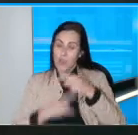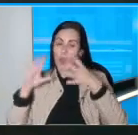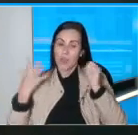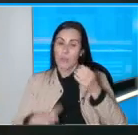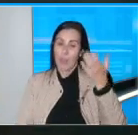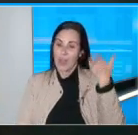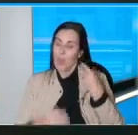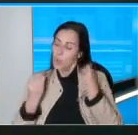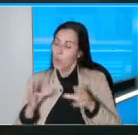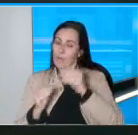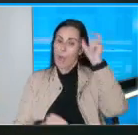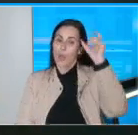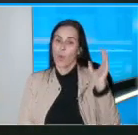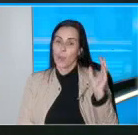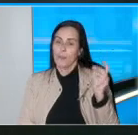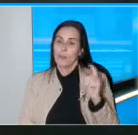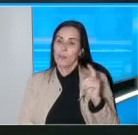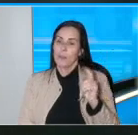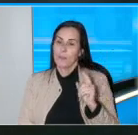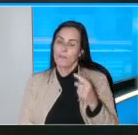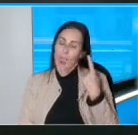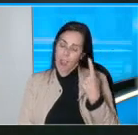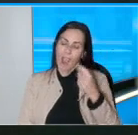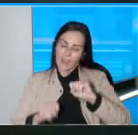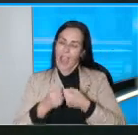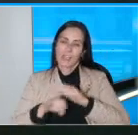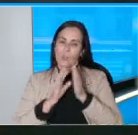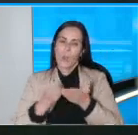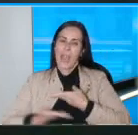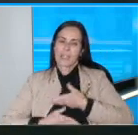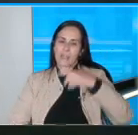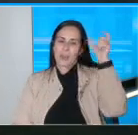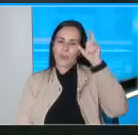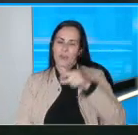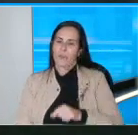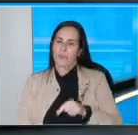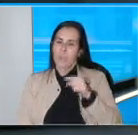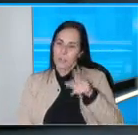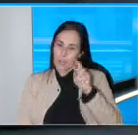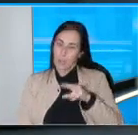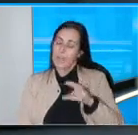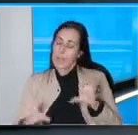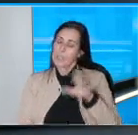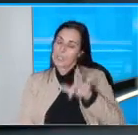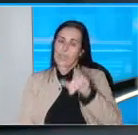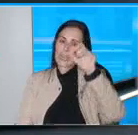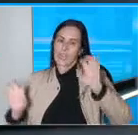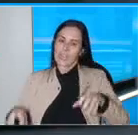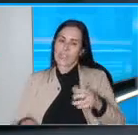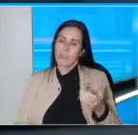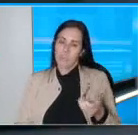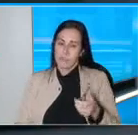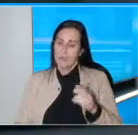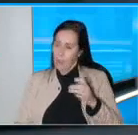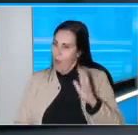ה-90 היה לנו טוב איתם, ומישהו אחד הרס את כל זה, וזה הנשיא ארדואן, אז יש גם כעס אישי כלפיו,